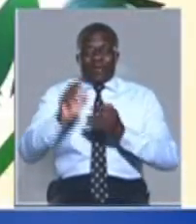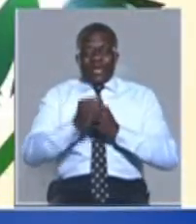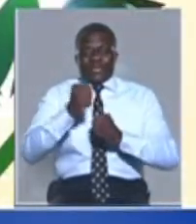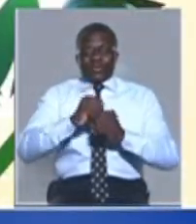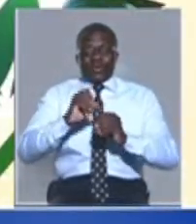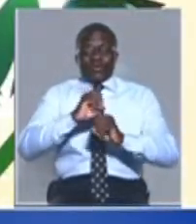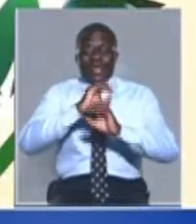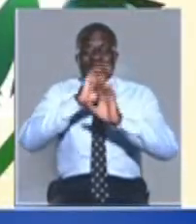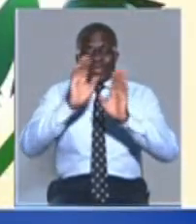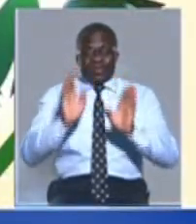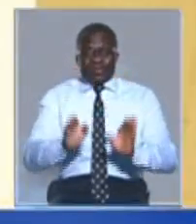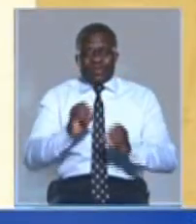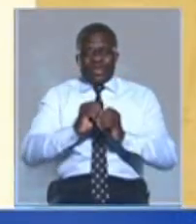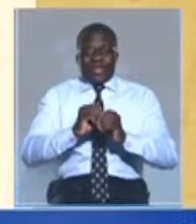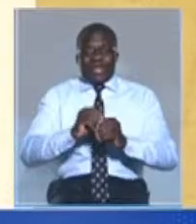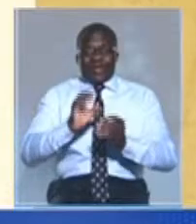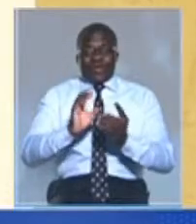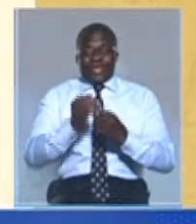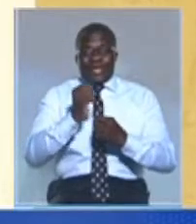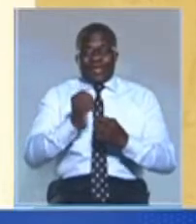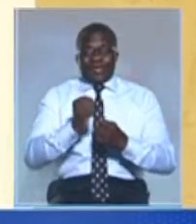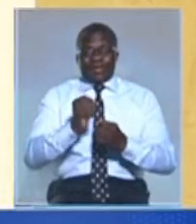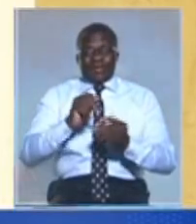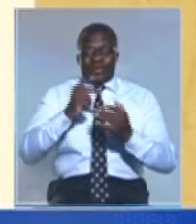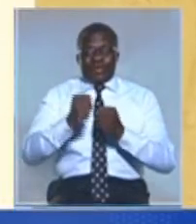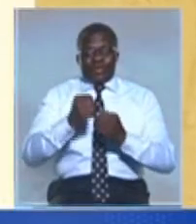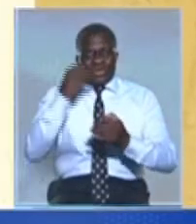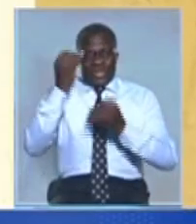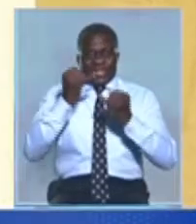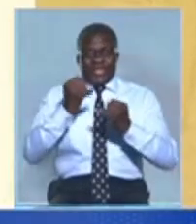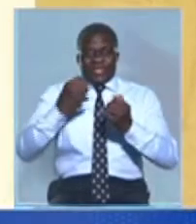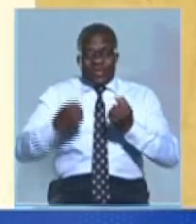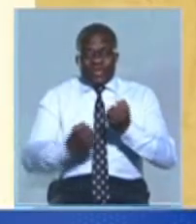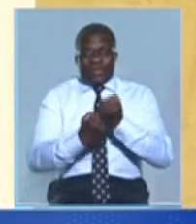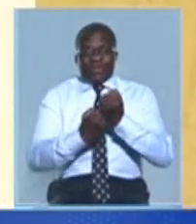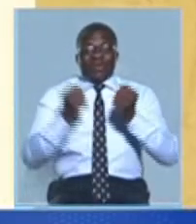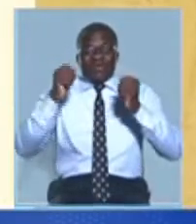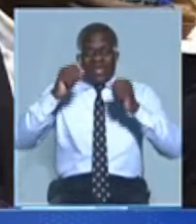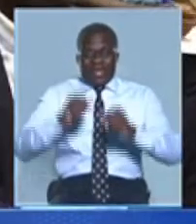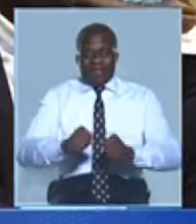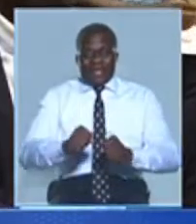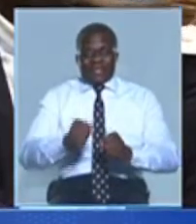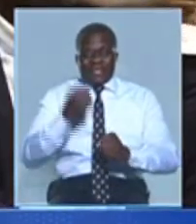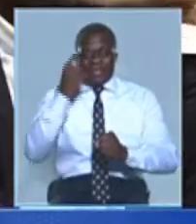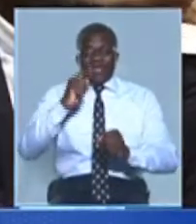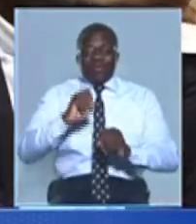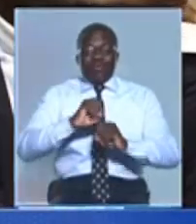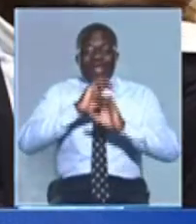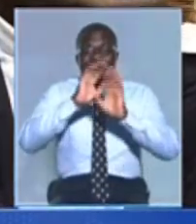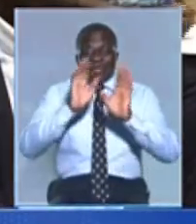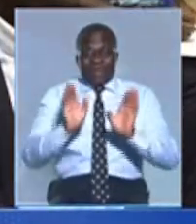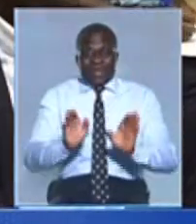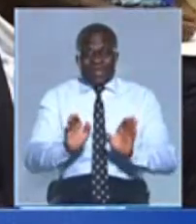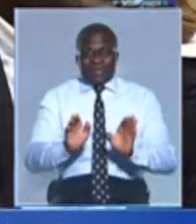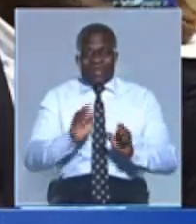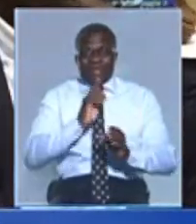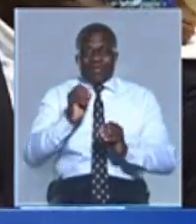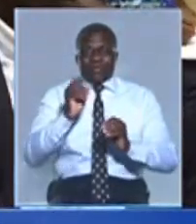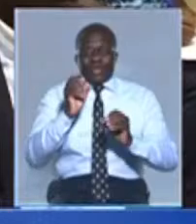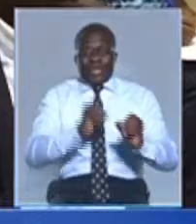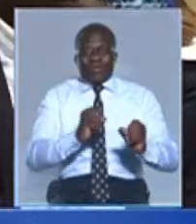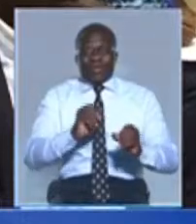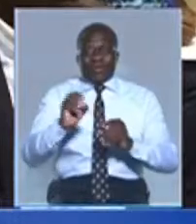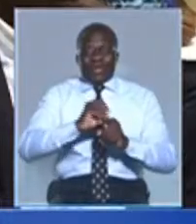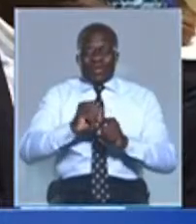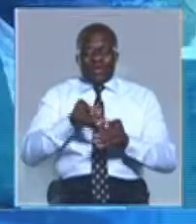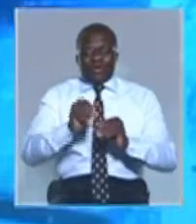la transparence dans le temps. Le projet Initiative de renforcement des capacités pour la transparence sera mis en